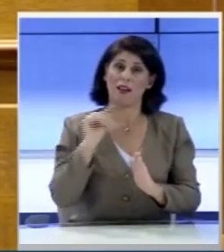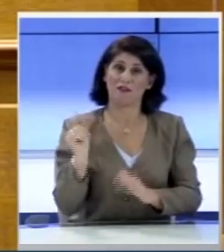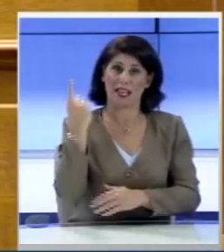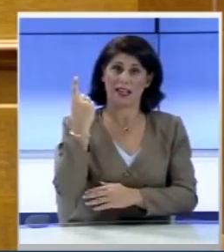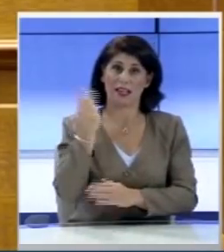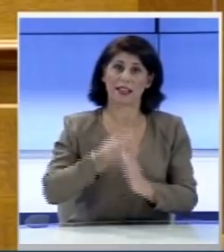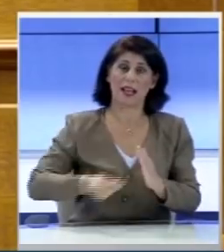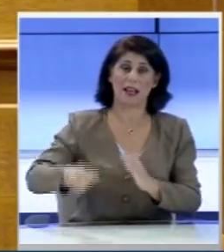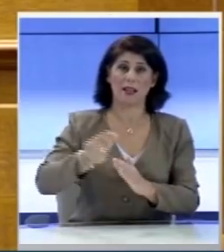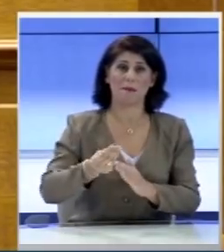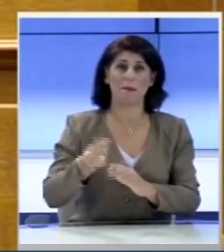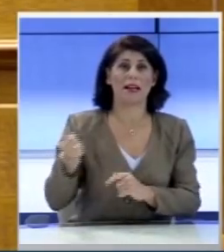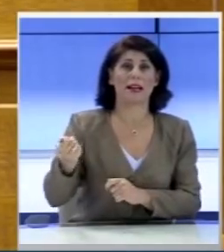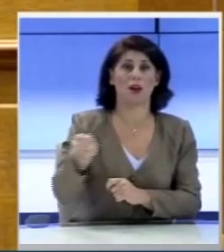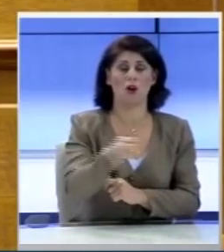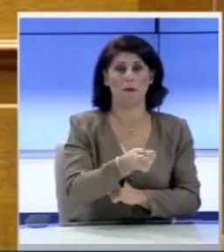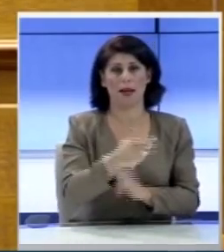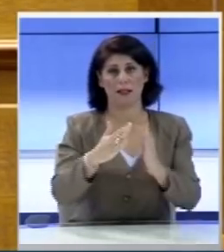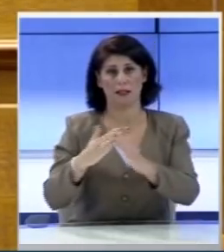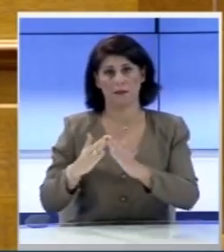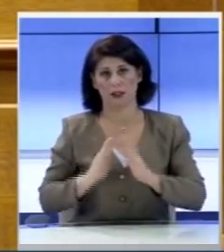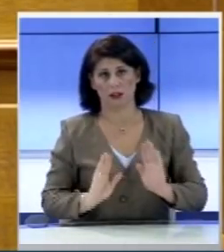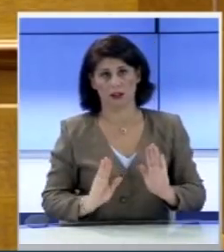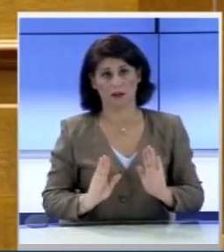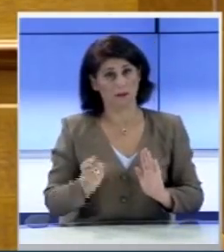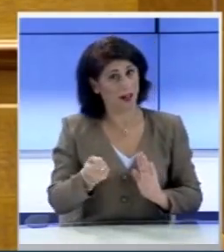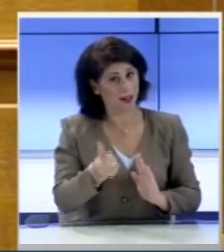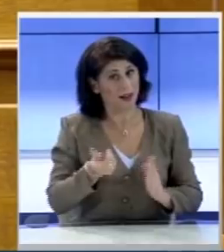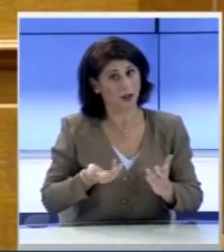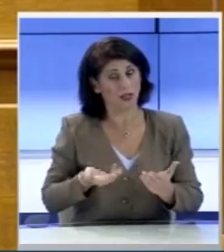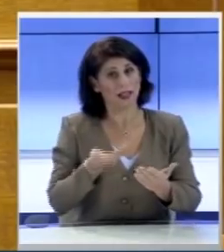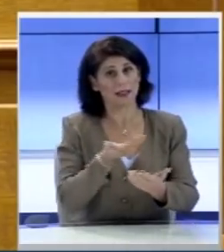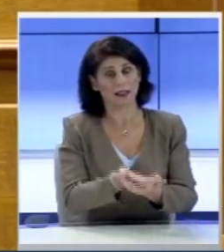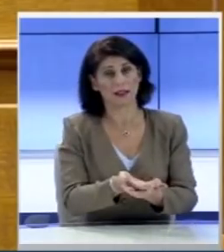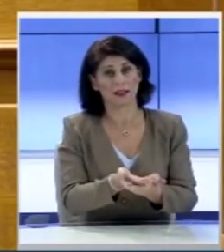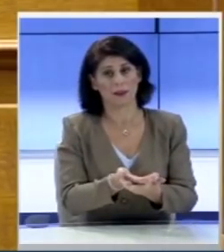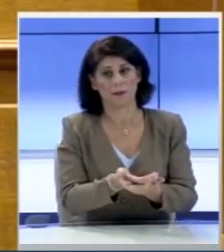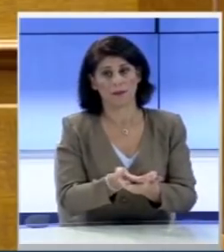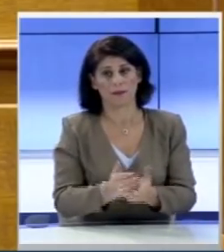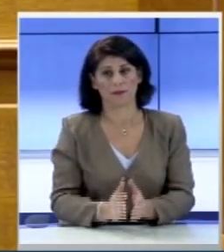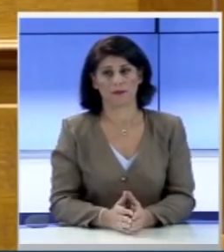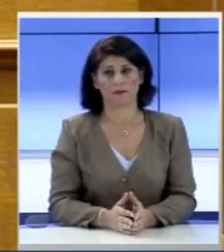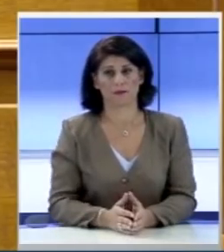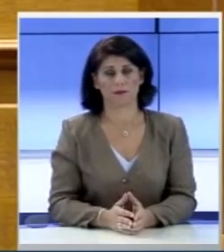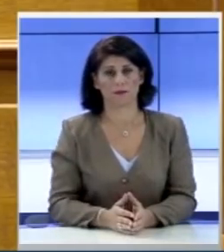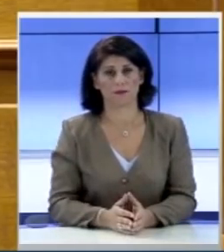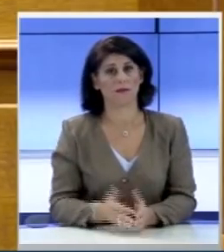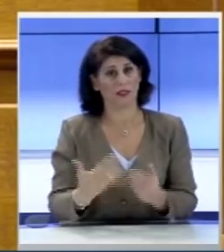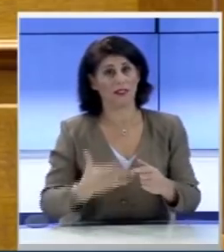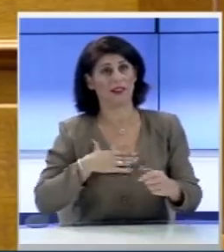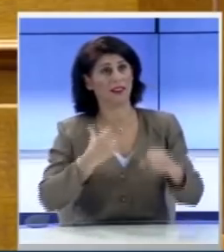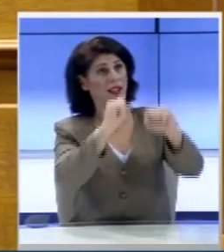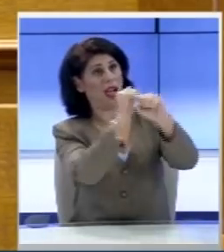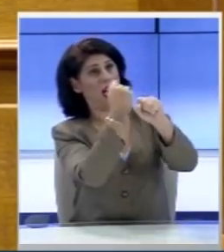για τα υπερχρεωμένα νοικοκυριά. Λίγο ακόμα και θα ζητήσετε να σας στήσουν και